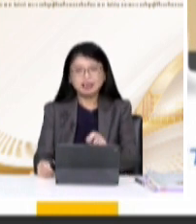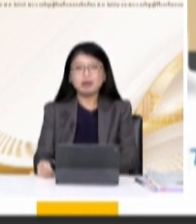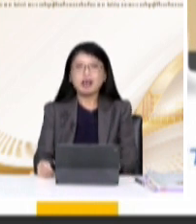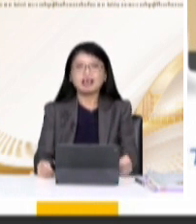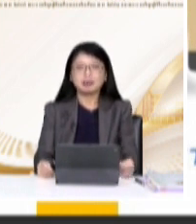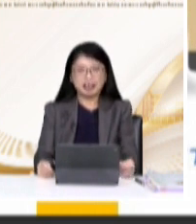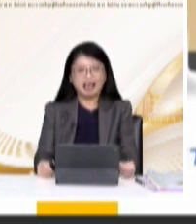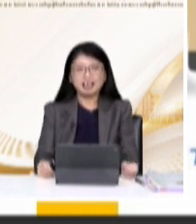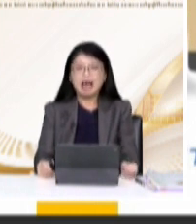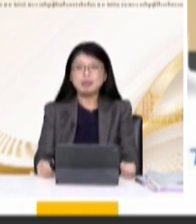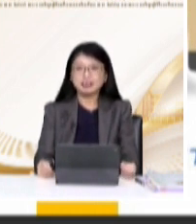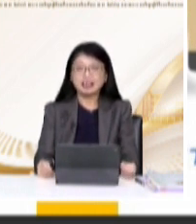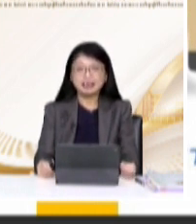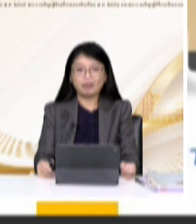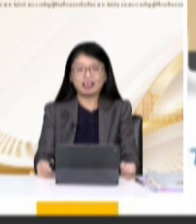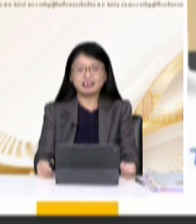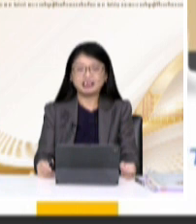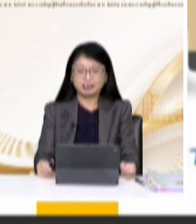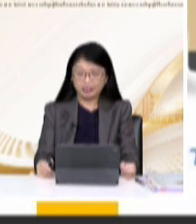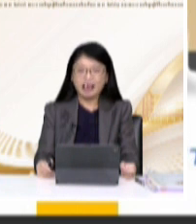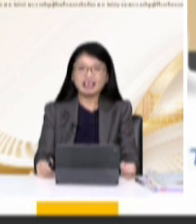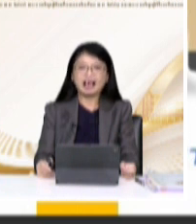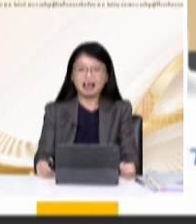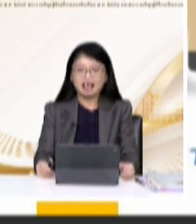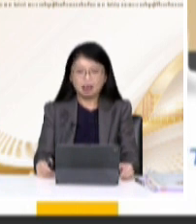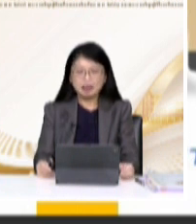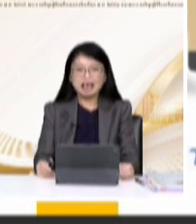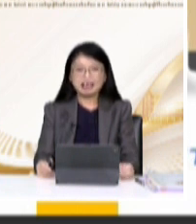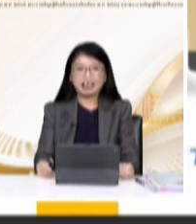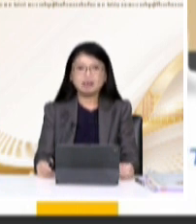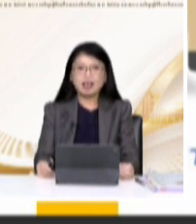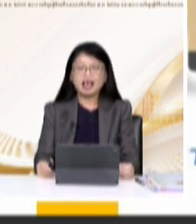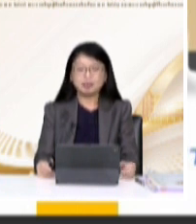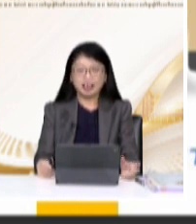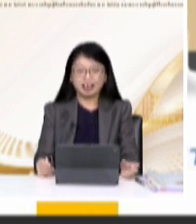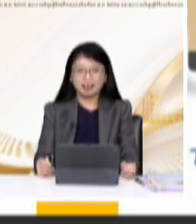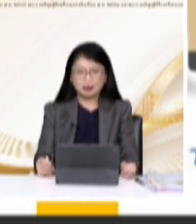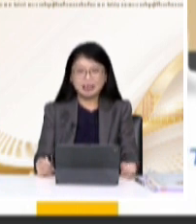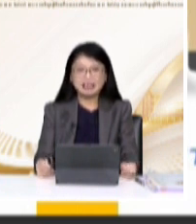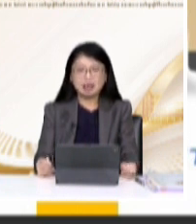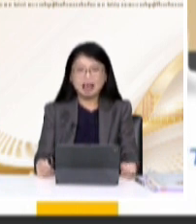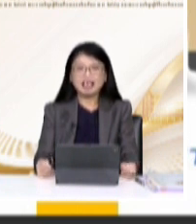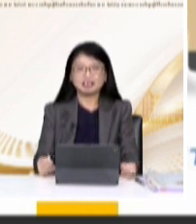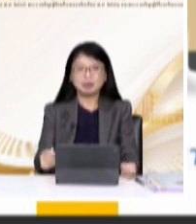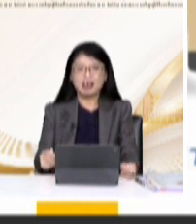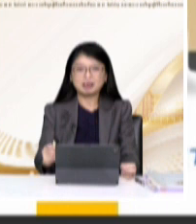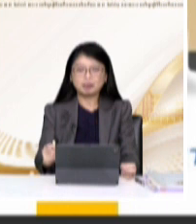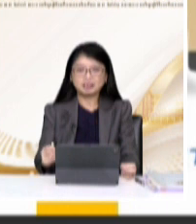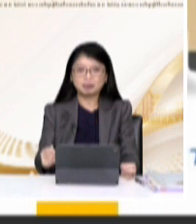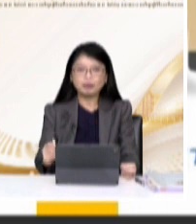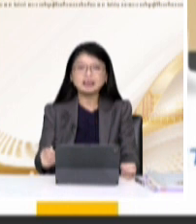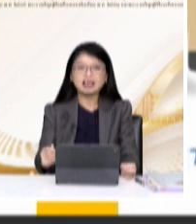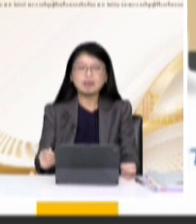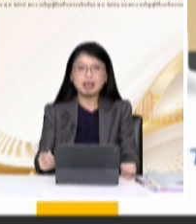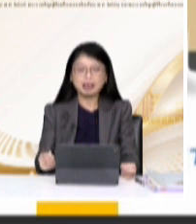ไม่ใช่ว่าจะประกาศให้ใครเป็นเจ้าหน้าที่ของรัฐก็ได้นะคะเรามีหลักเกณฑ์ว่ากรณีใดบ้าง